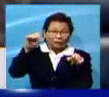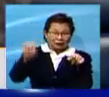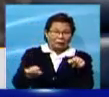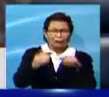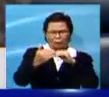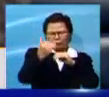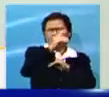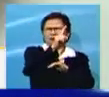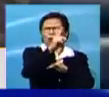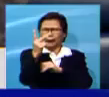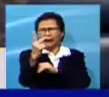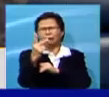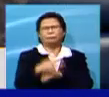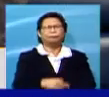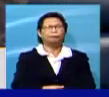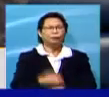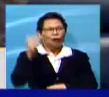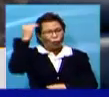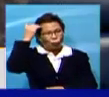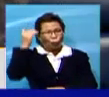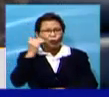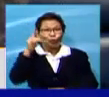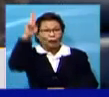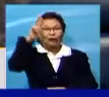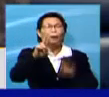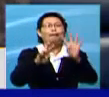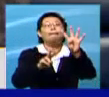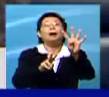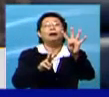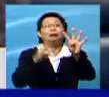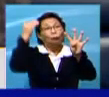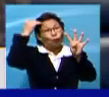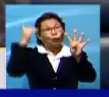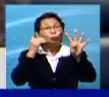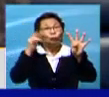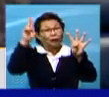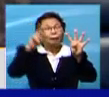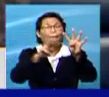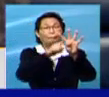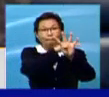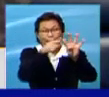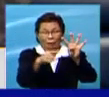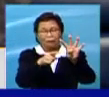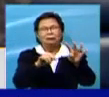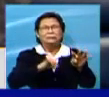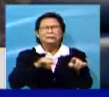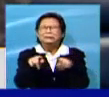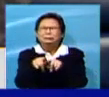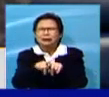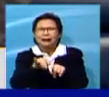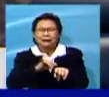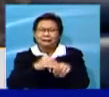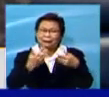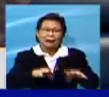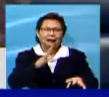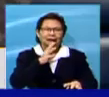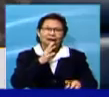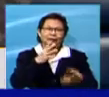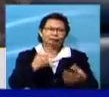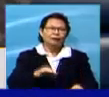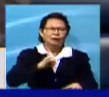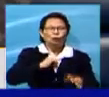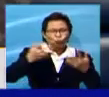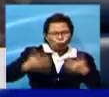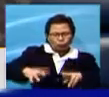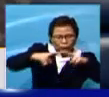lebih. Korea Utara ada 4 seperti yang saya sebutkan, dan saya telah pun